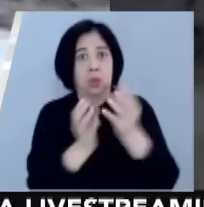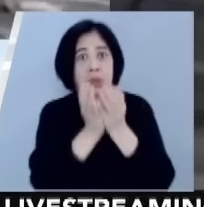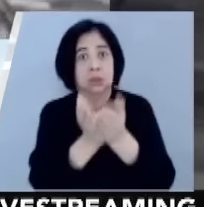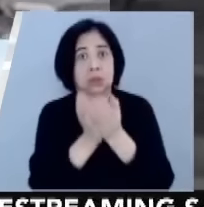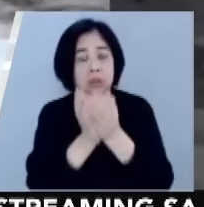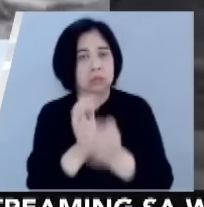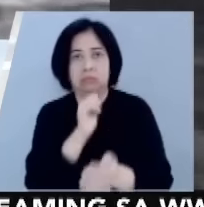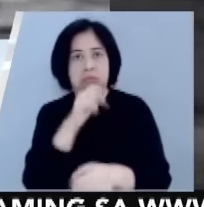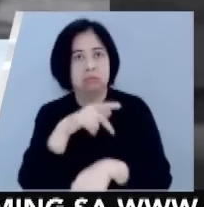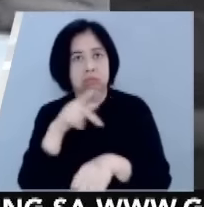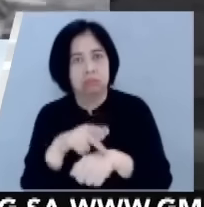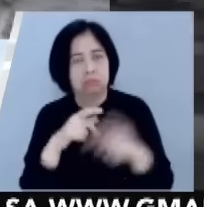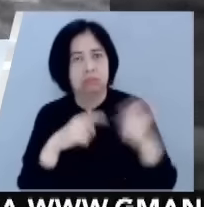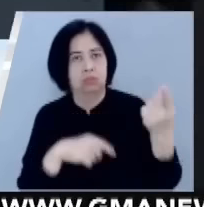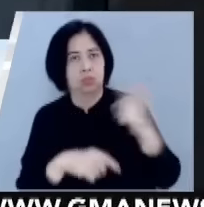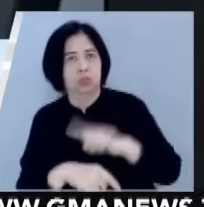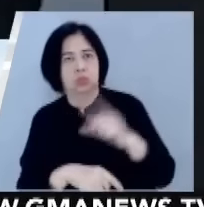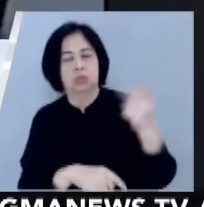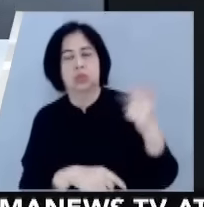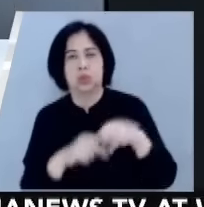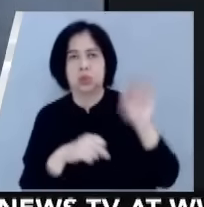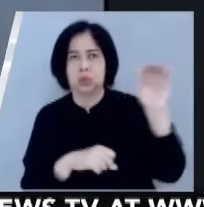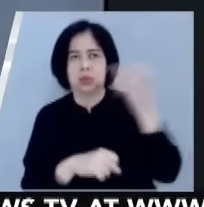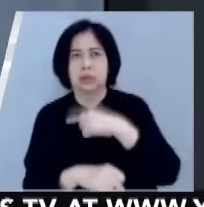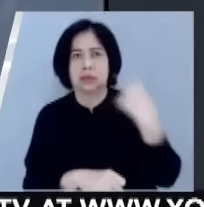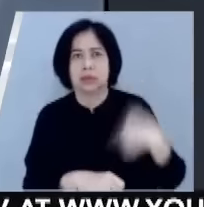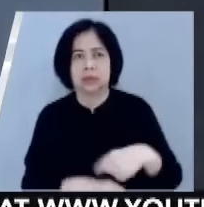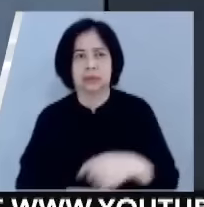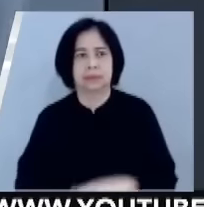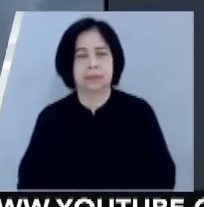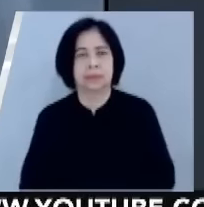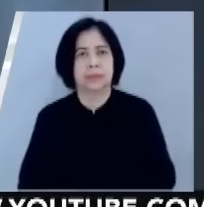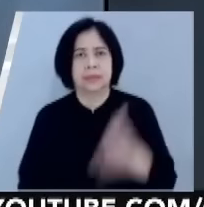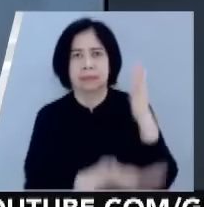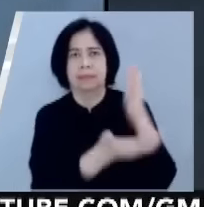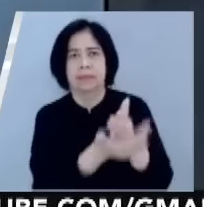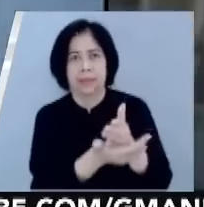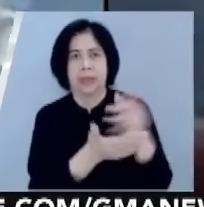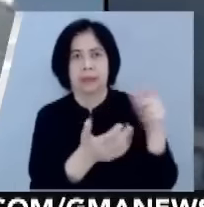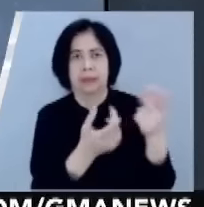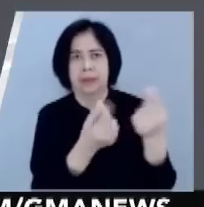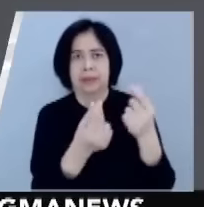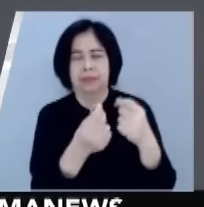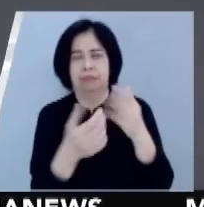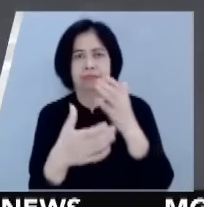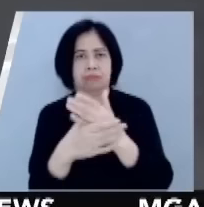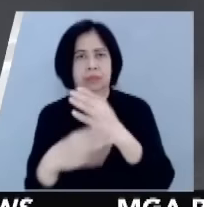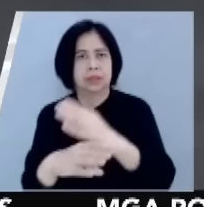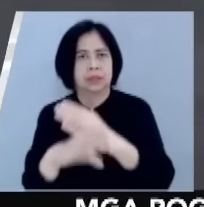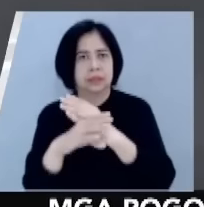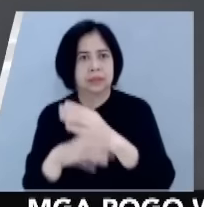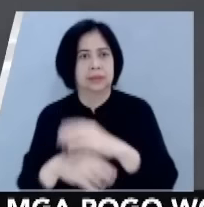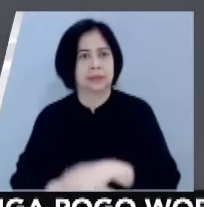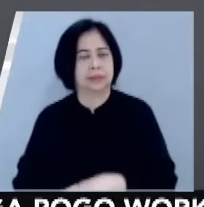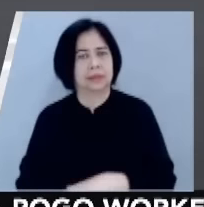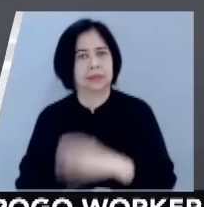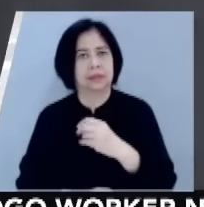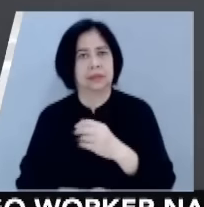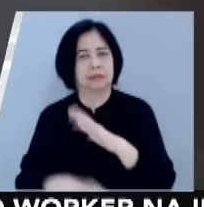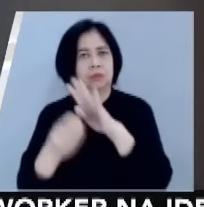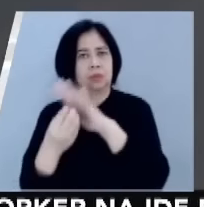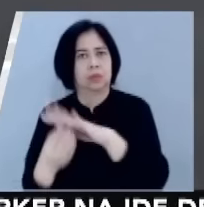Pilipinas. Kaya panawagan nila sa China, itigil na ang ginagawang pangaharang at panggigipit sa